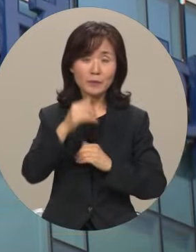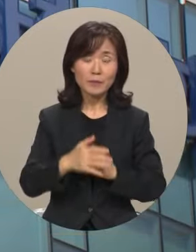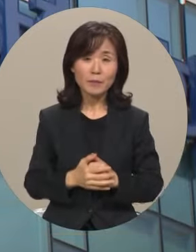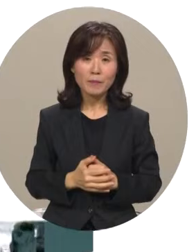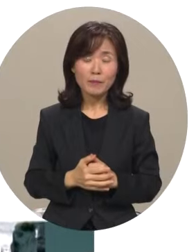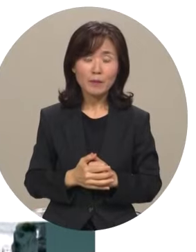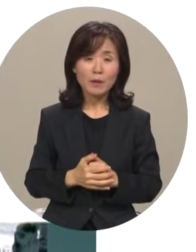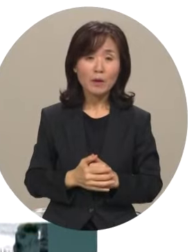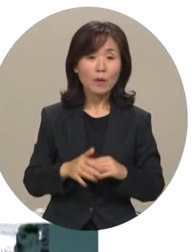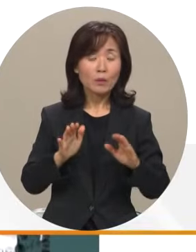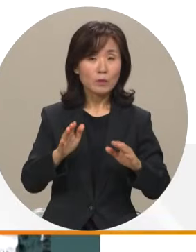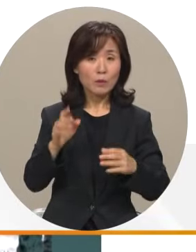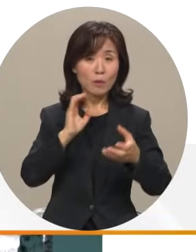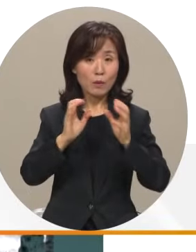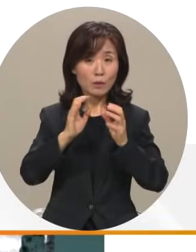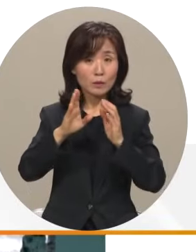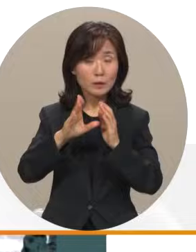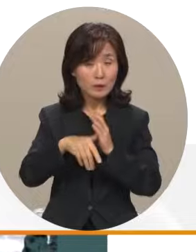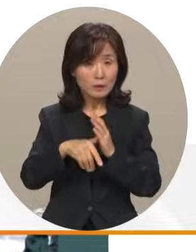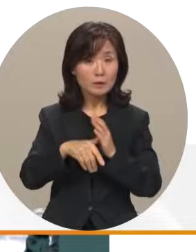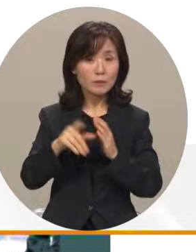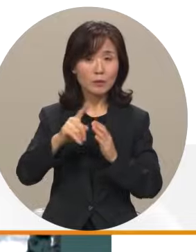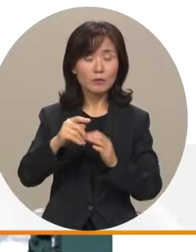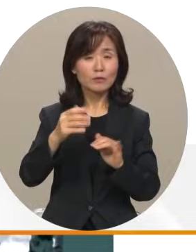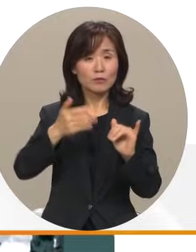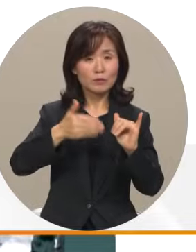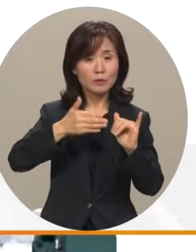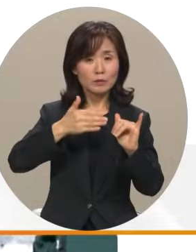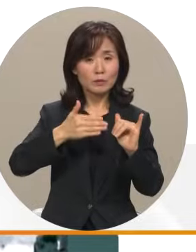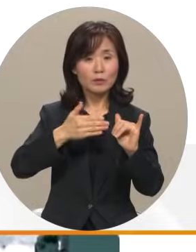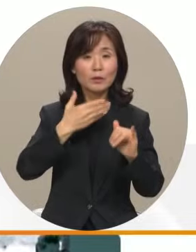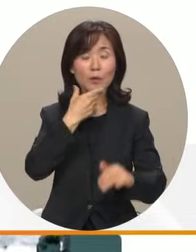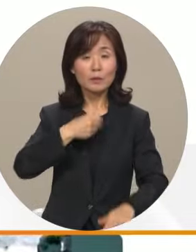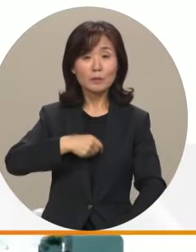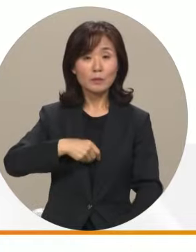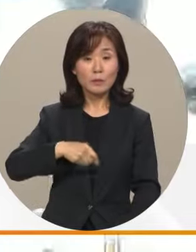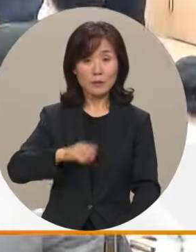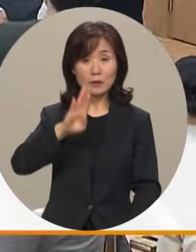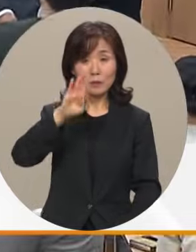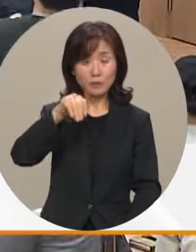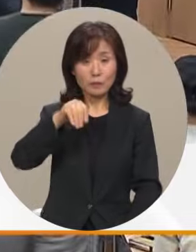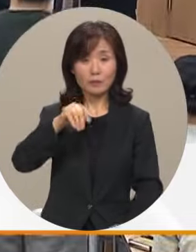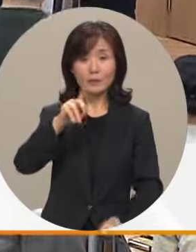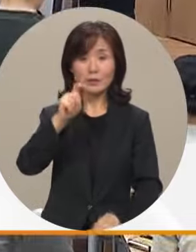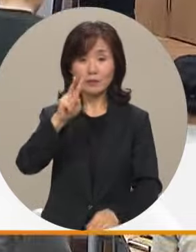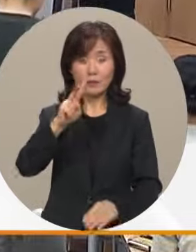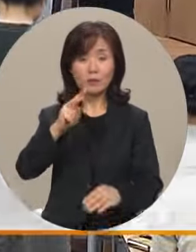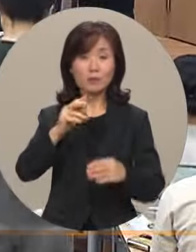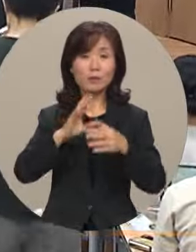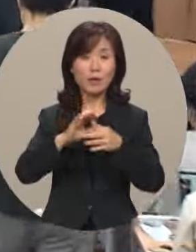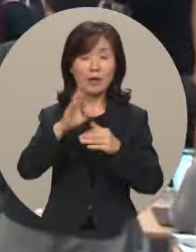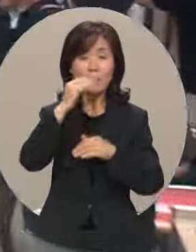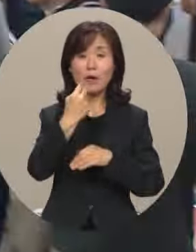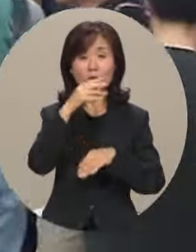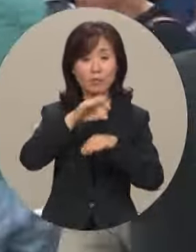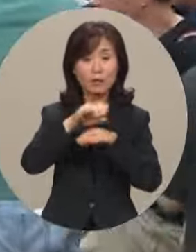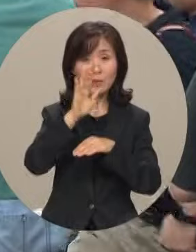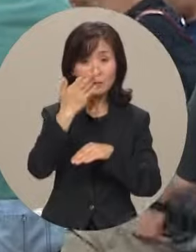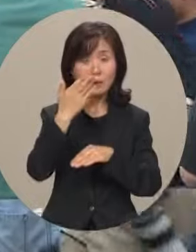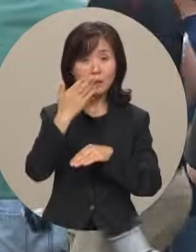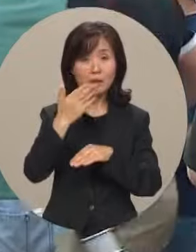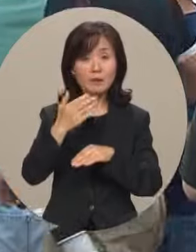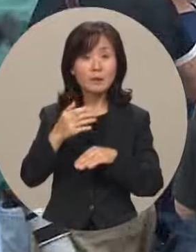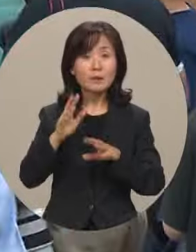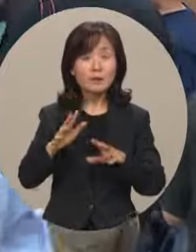나섰습니다 오늘 토론은 유튜브 채널 보건복지부 TV ES 생중계 됩니다 이번 대화 통해 8개월 가까이